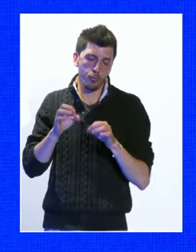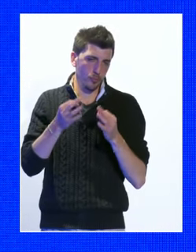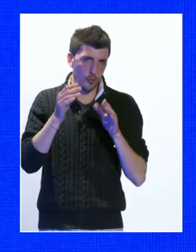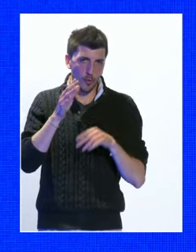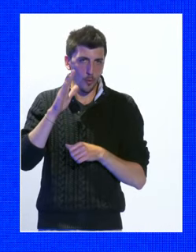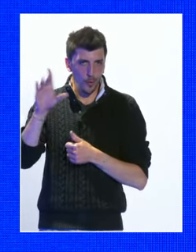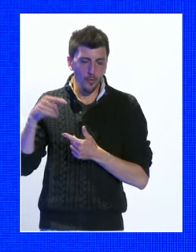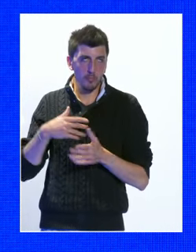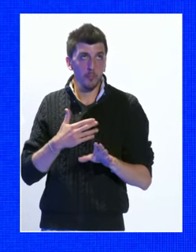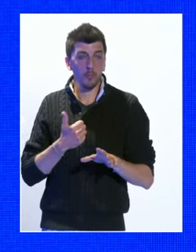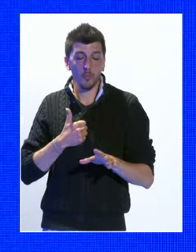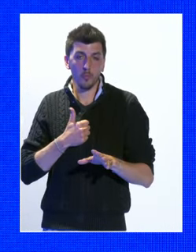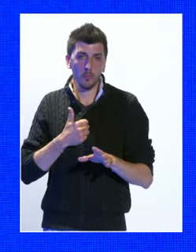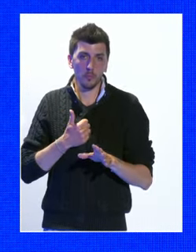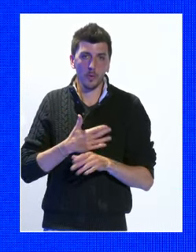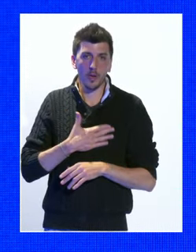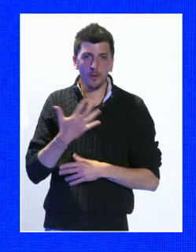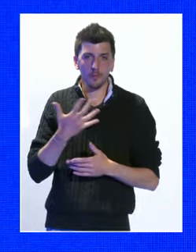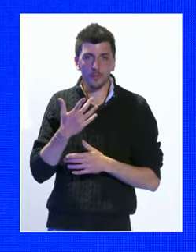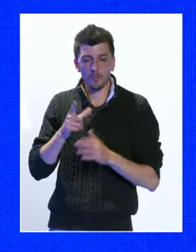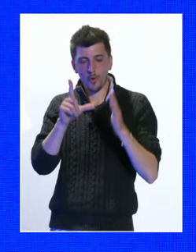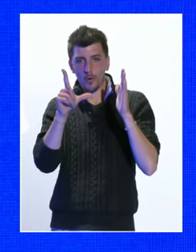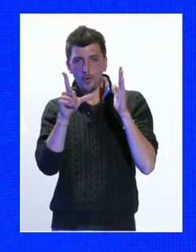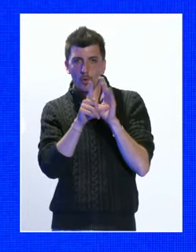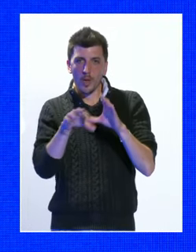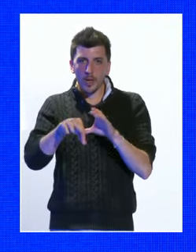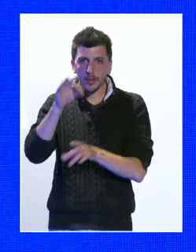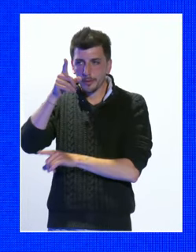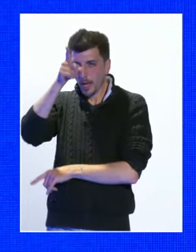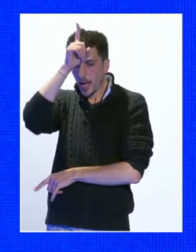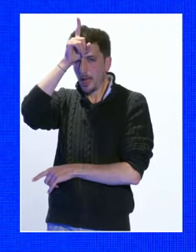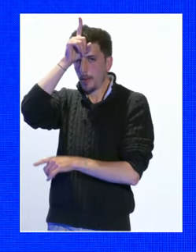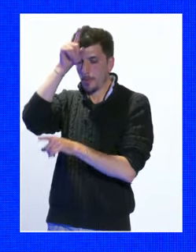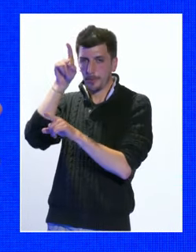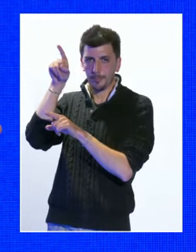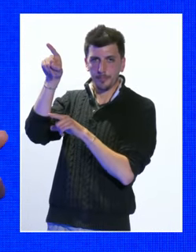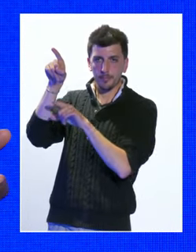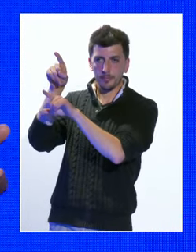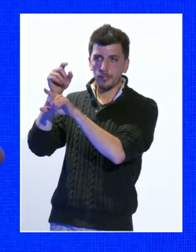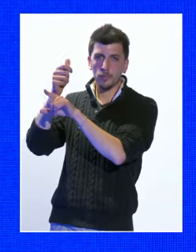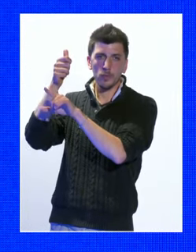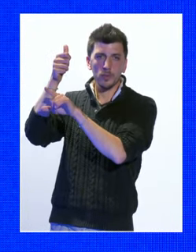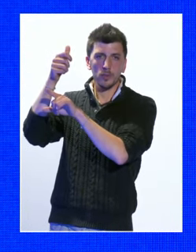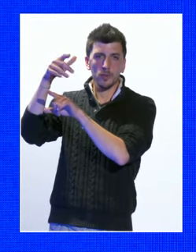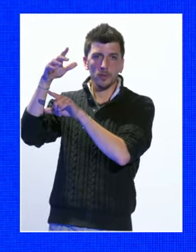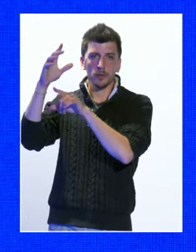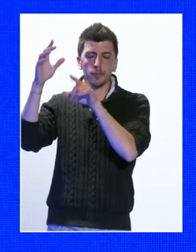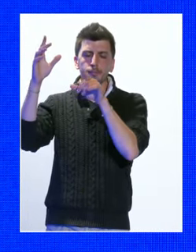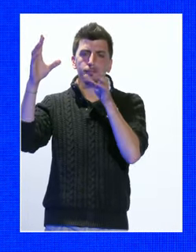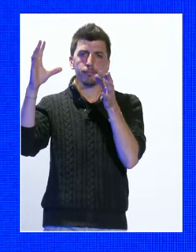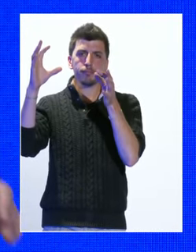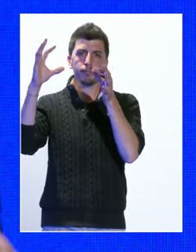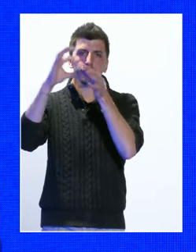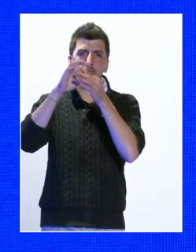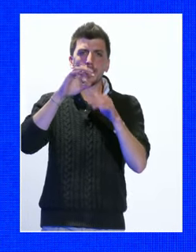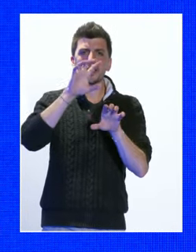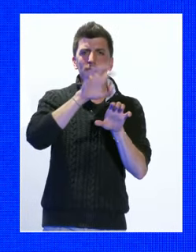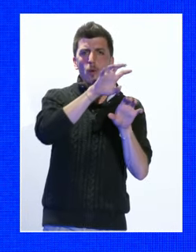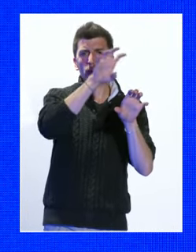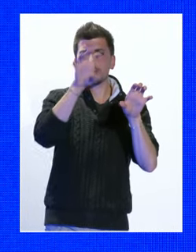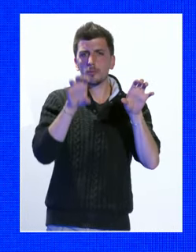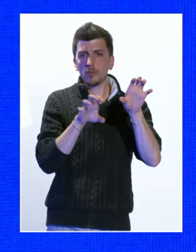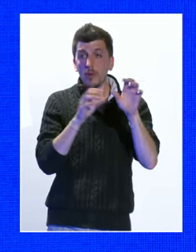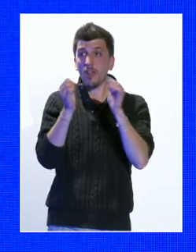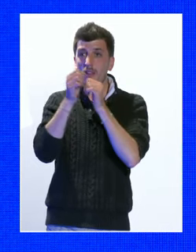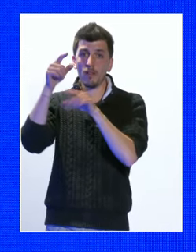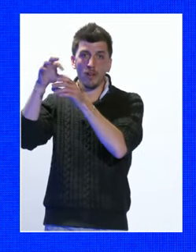beaucoup la loi électorale allemande, qui concilie des circonscriptions avec un vote national